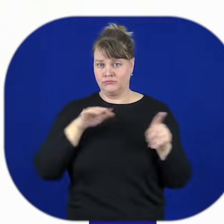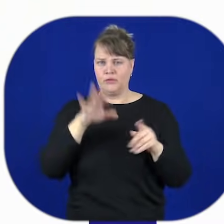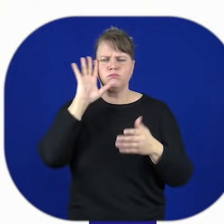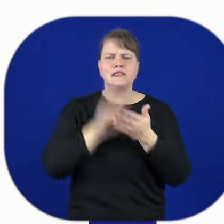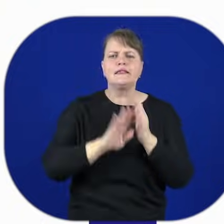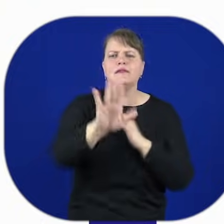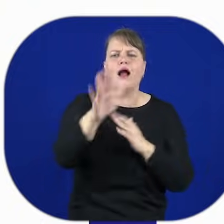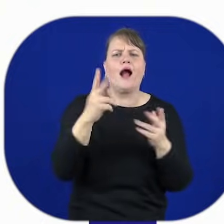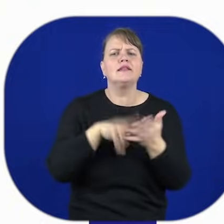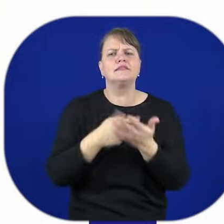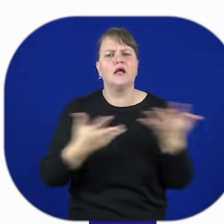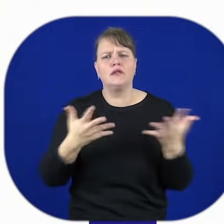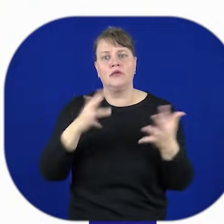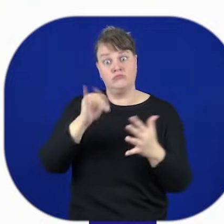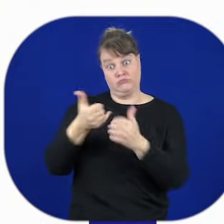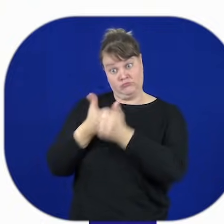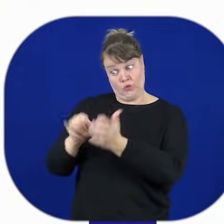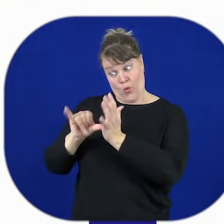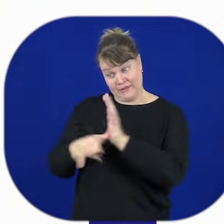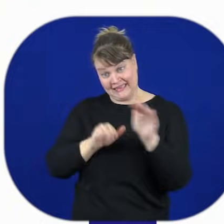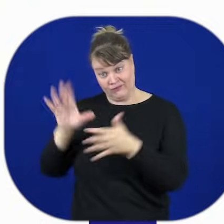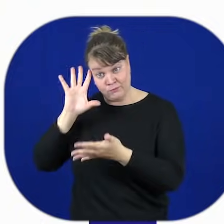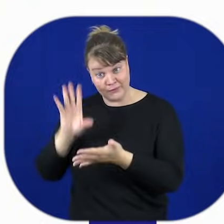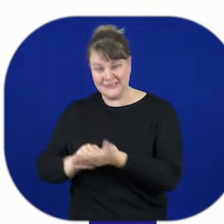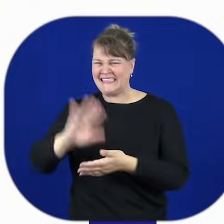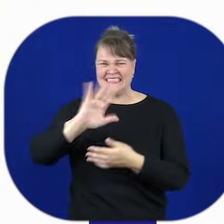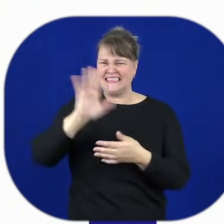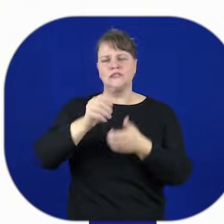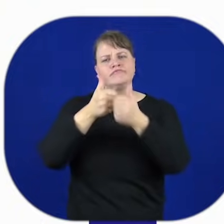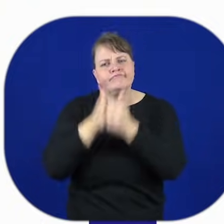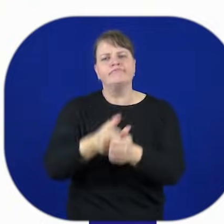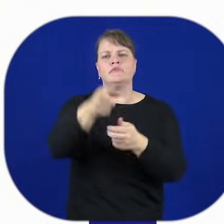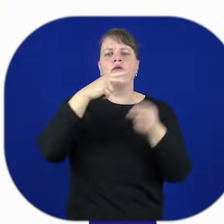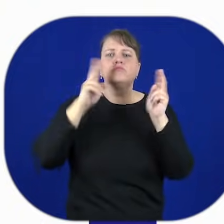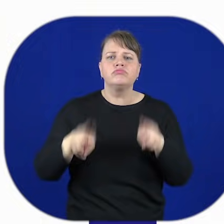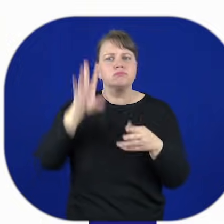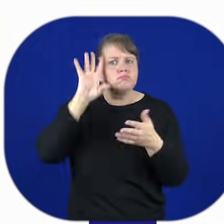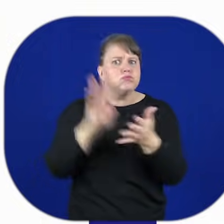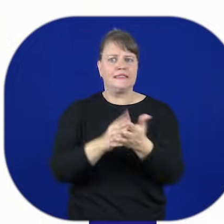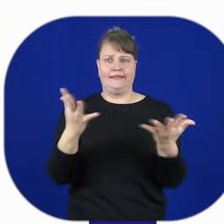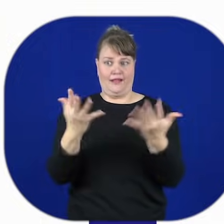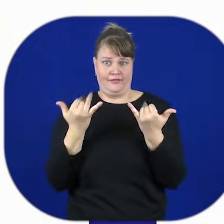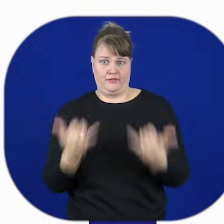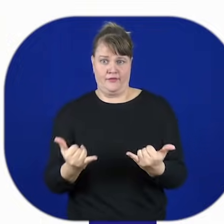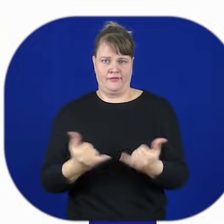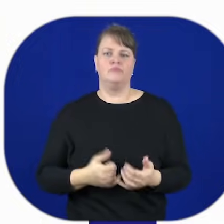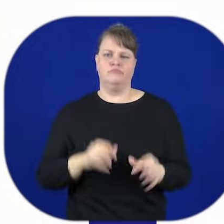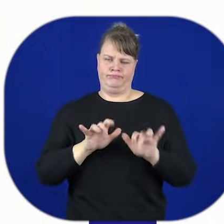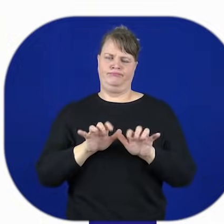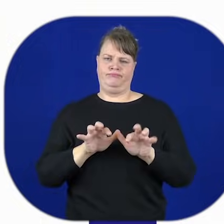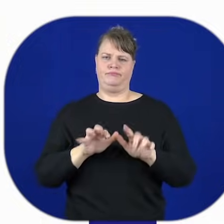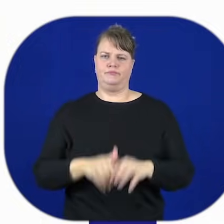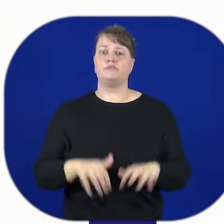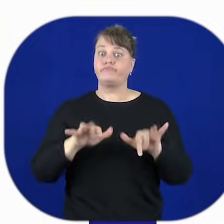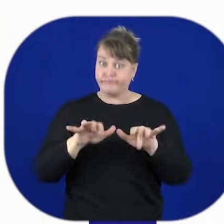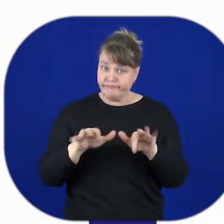bydlíte. Adresa, na které skutečně bydlíte, se nemusí schorovat s adresou trvalého bydliště uvedenou ve vašich dokladech. Odpovězte